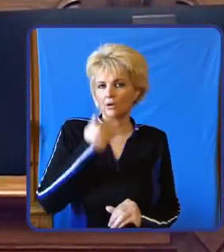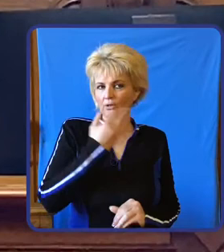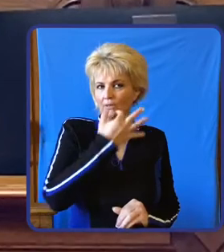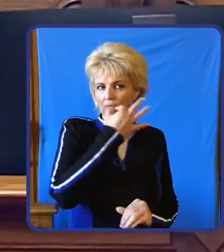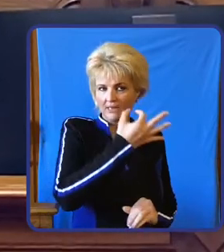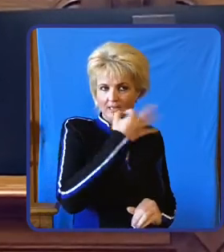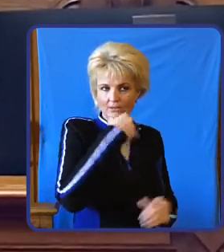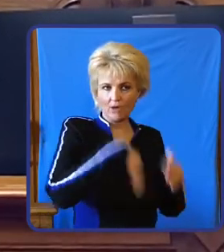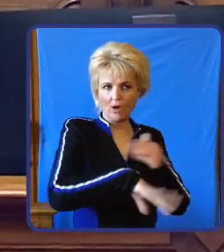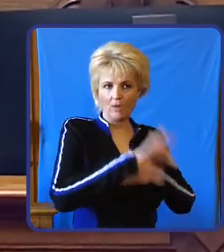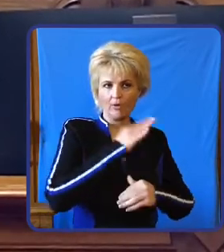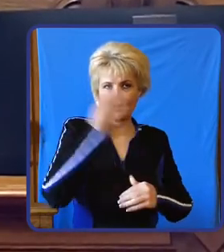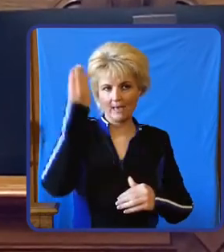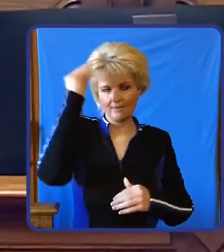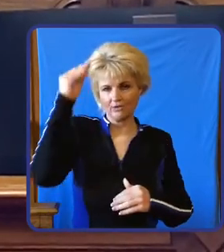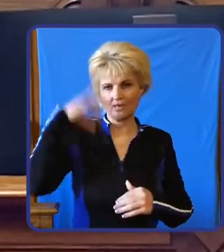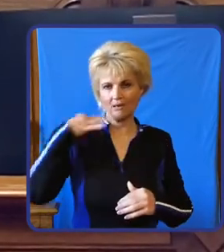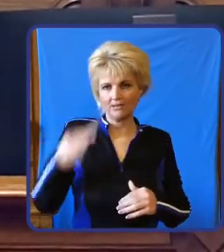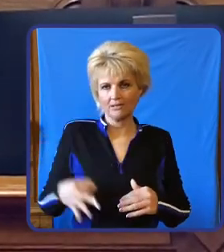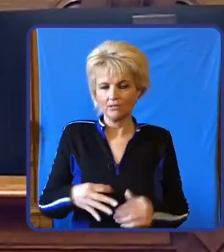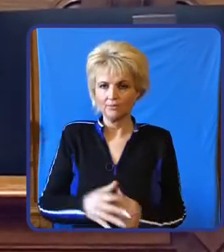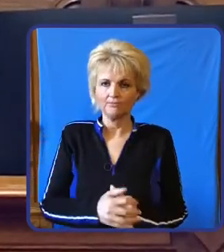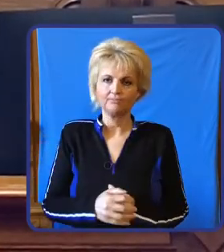a polgármester asszony részéről.